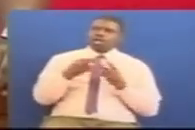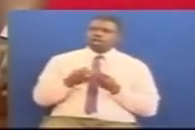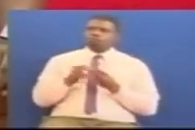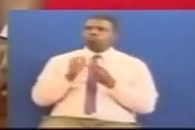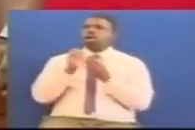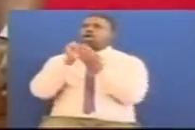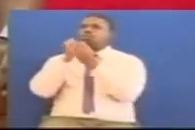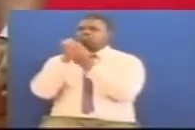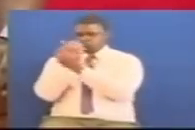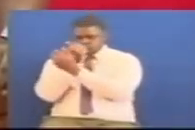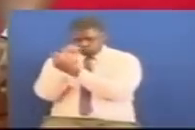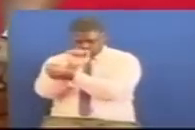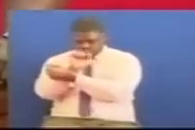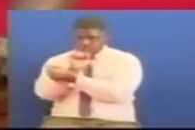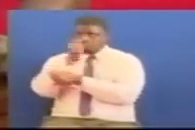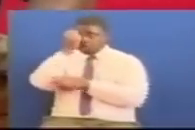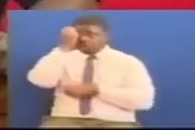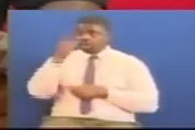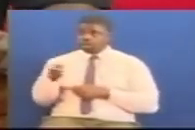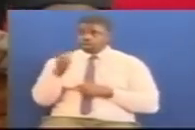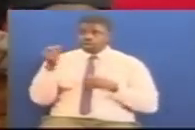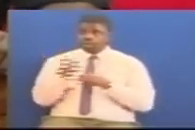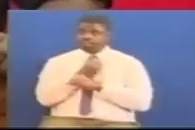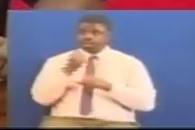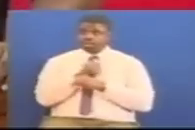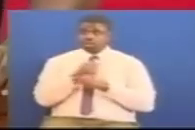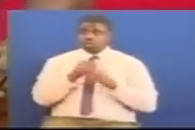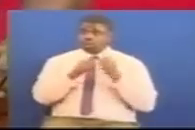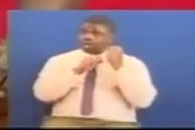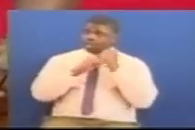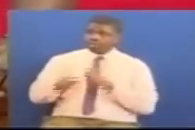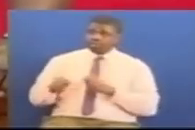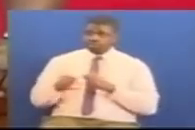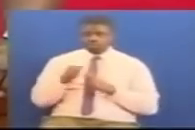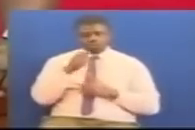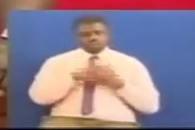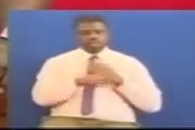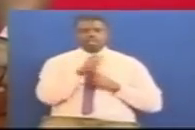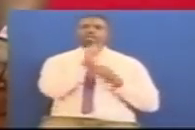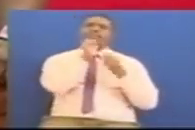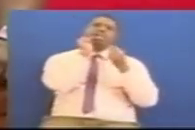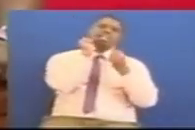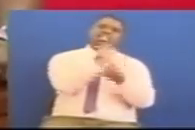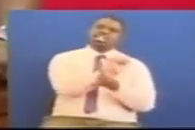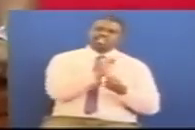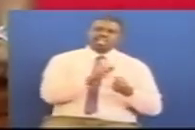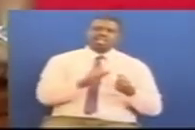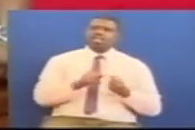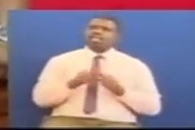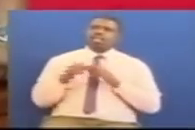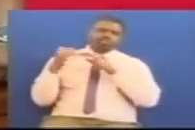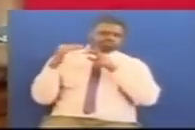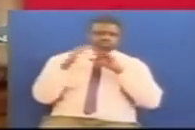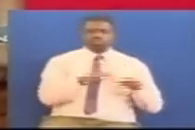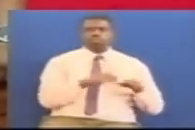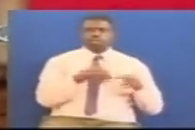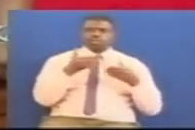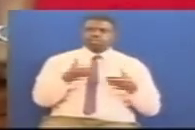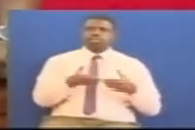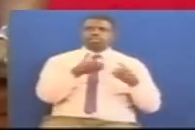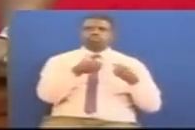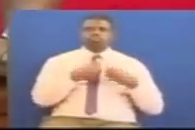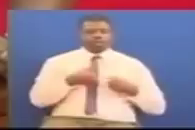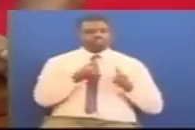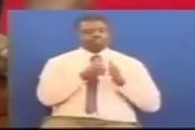mahabusu. Waelewe kwamba watakapofanya uhalifu wataenda kwenye magereza ambayo yana msongamano. Kwa hiyo nichukue fursa